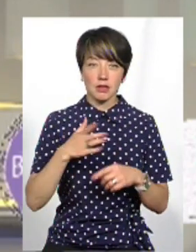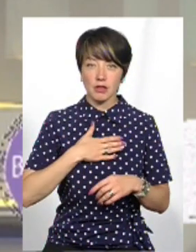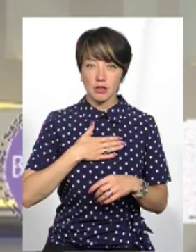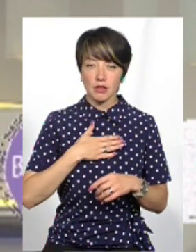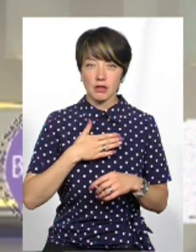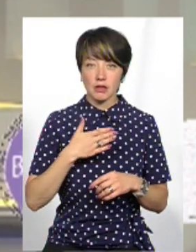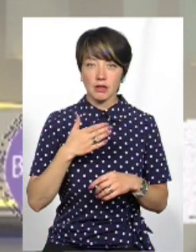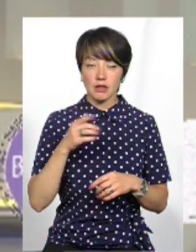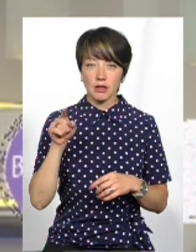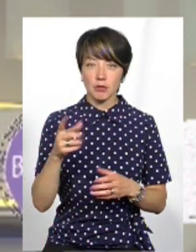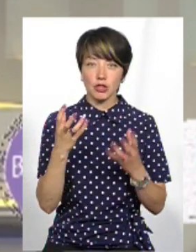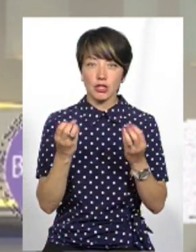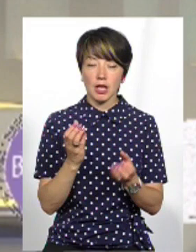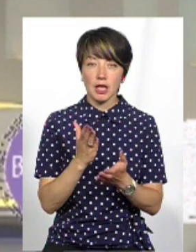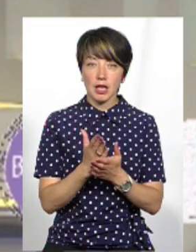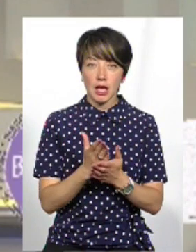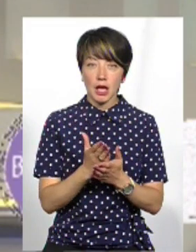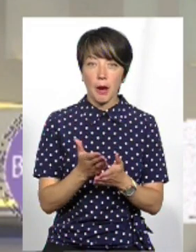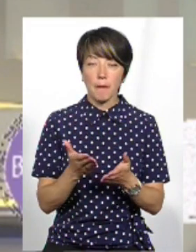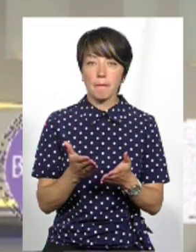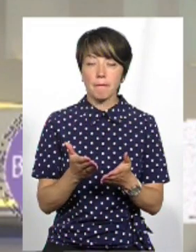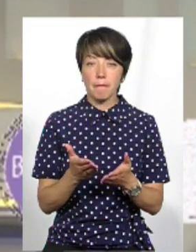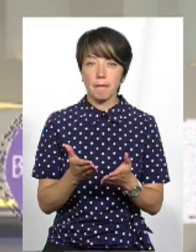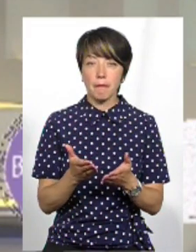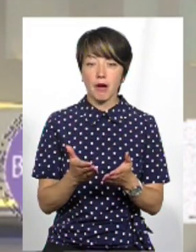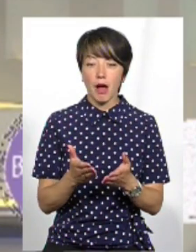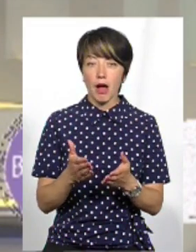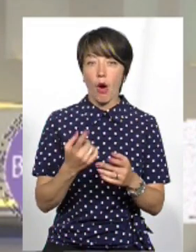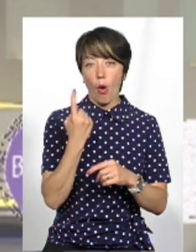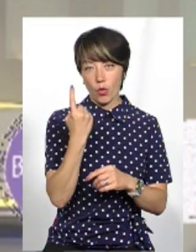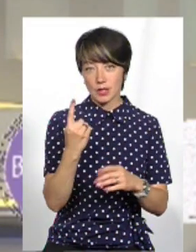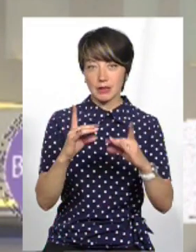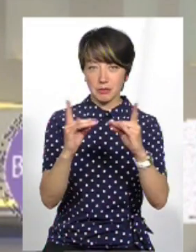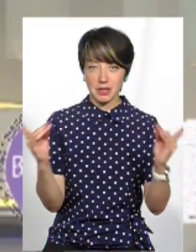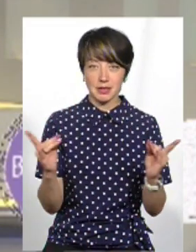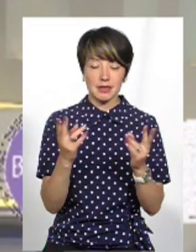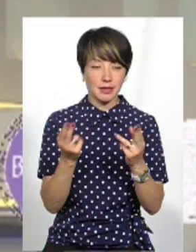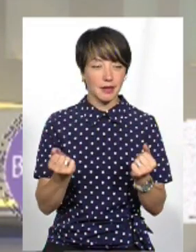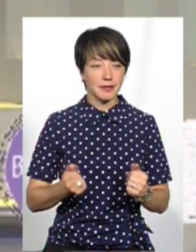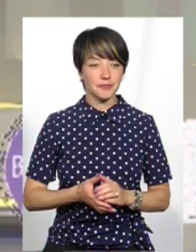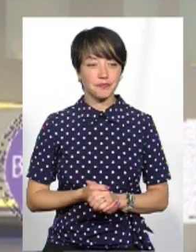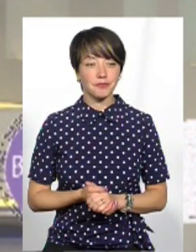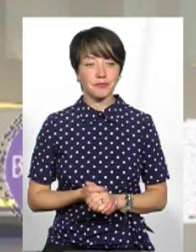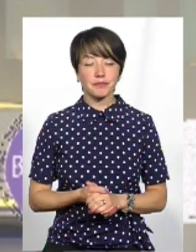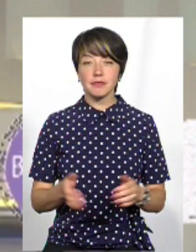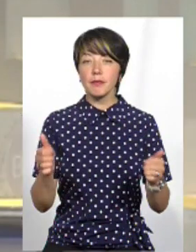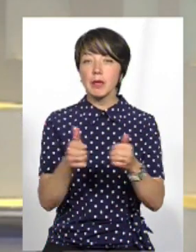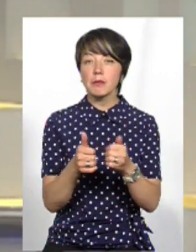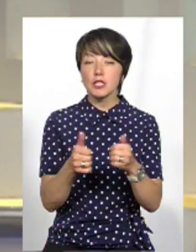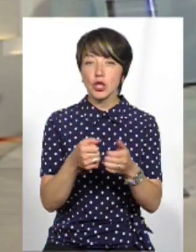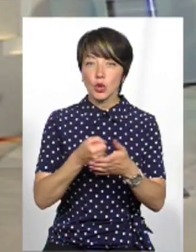не в нашому окрузі. Там є ще паромна переправа, але взагалі один. Да. Так. І ближче до